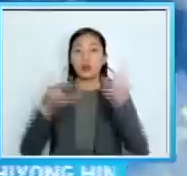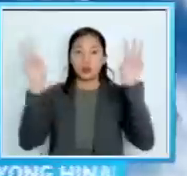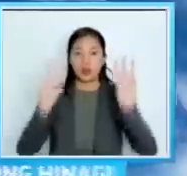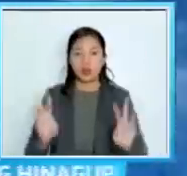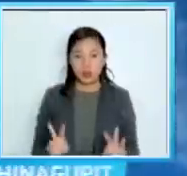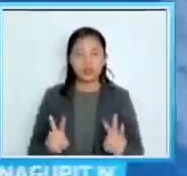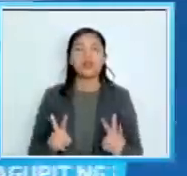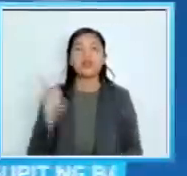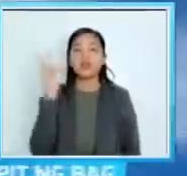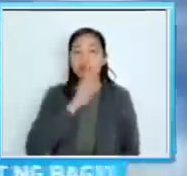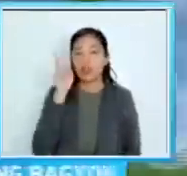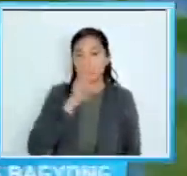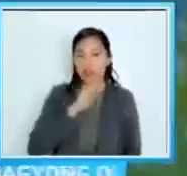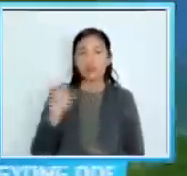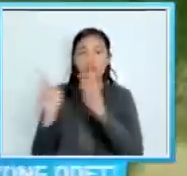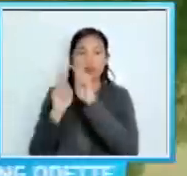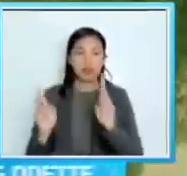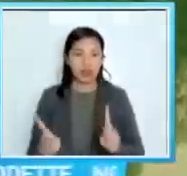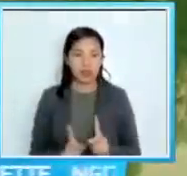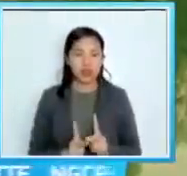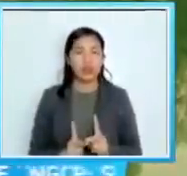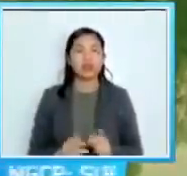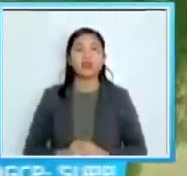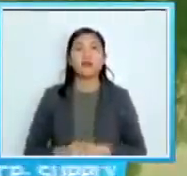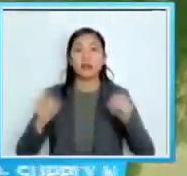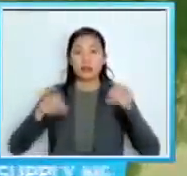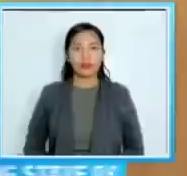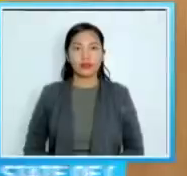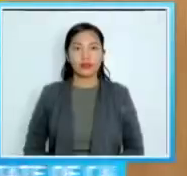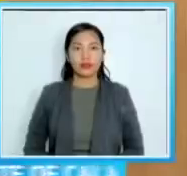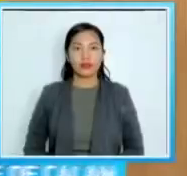Visayas at Palawan. Posible rin po ang ulan dito sa Metro Manila.